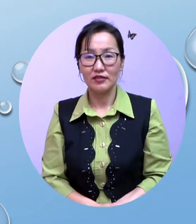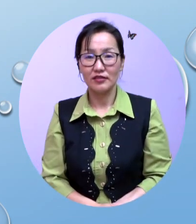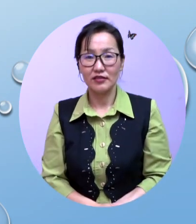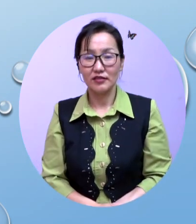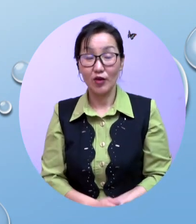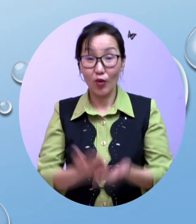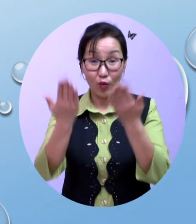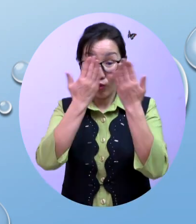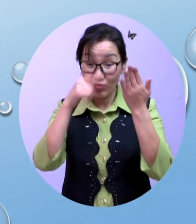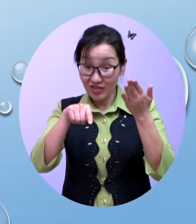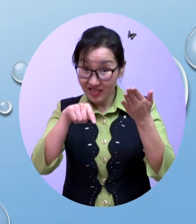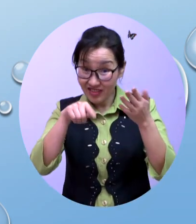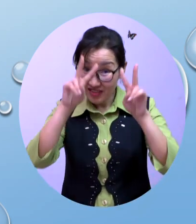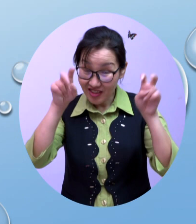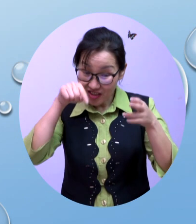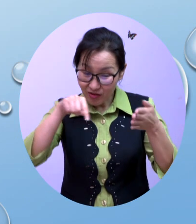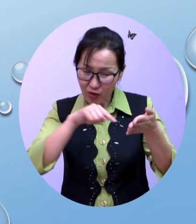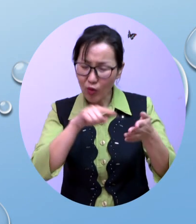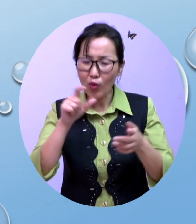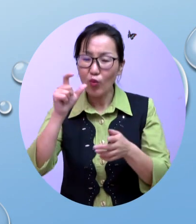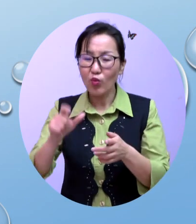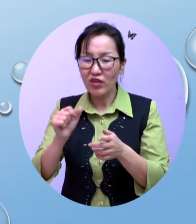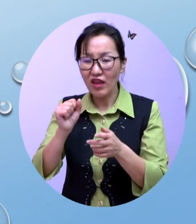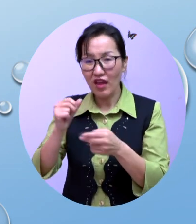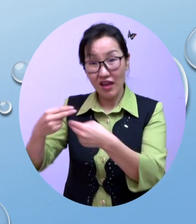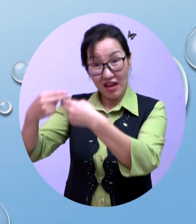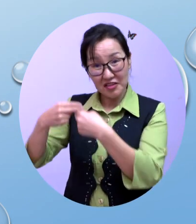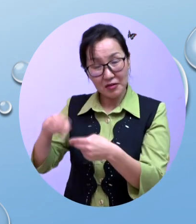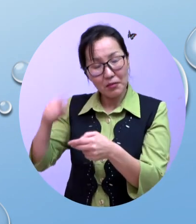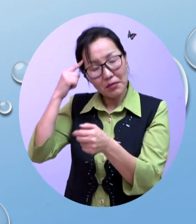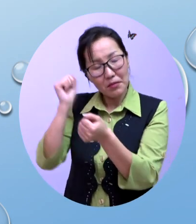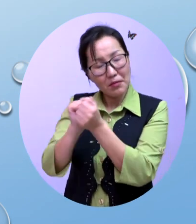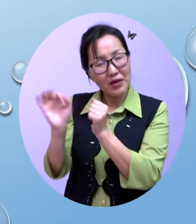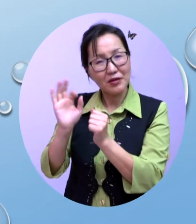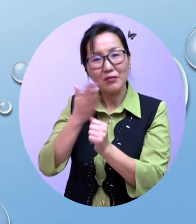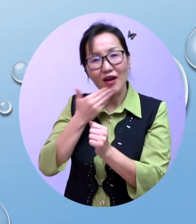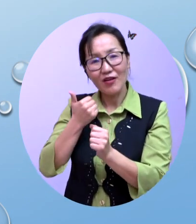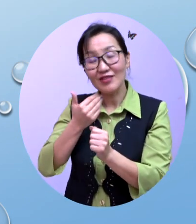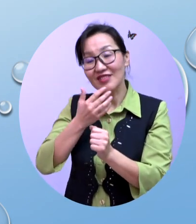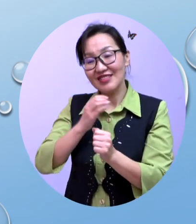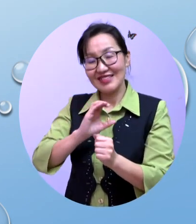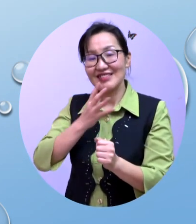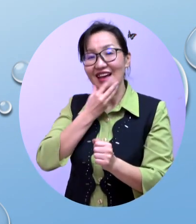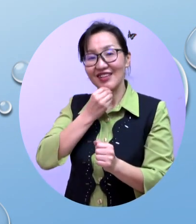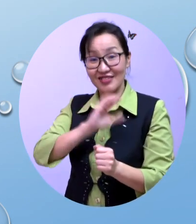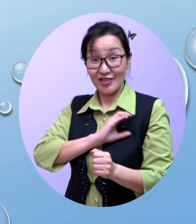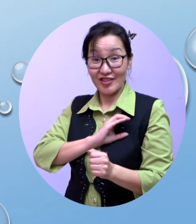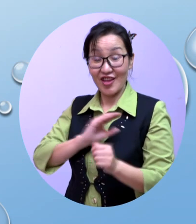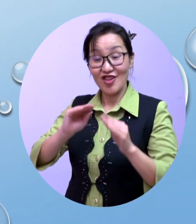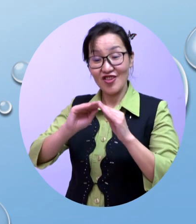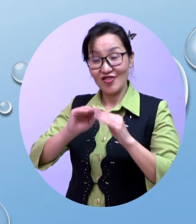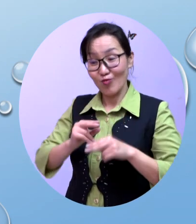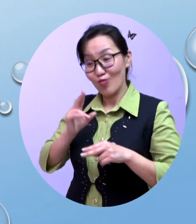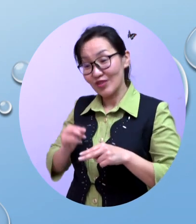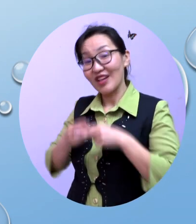За, уншсан ихэд хүний ачийг марталгүй хариулж байгаа сайхан сэтгэлтэй гэр бүлийн тухай гарч байгаа